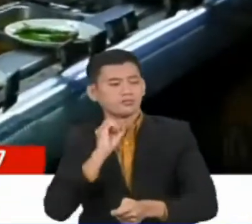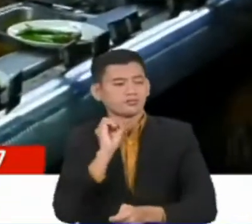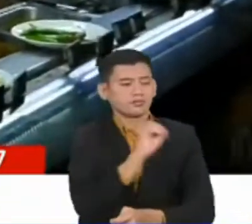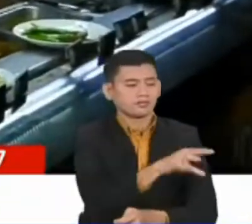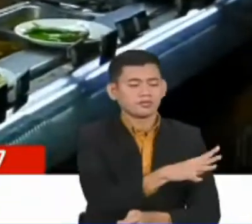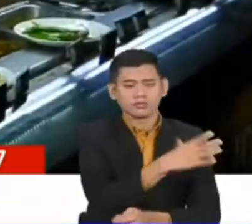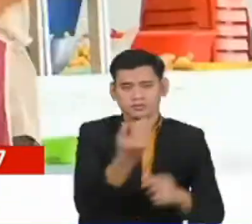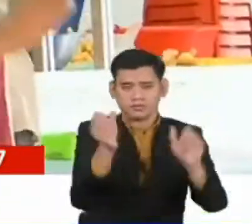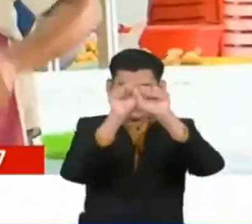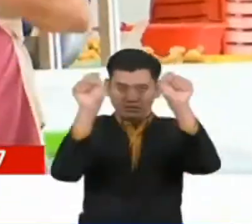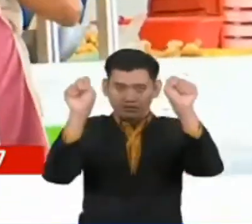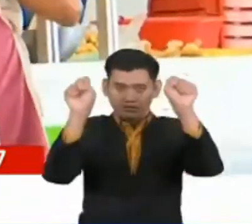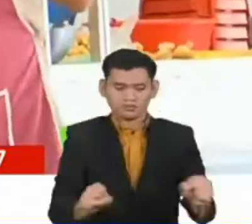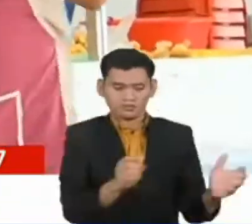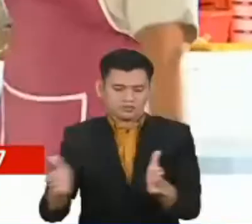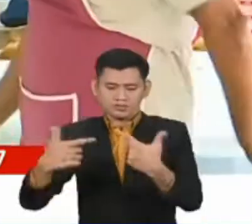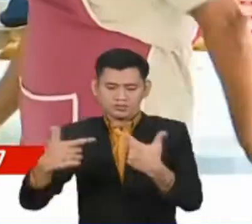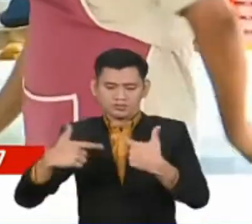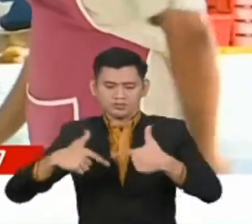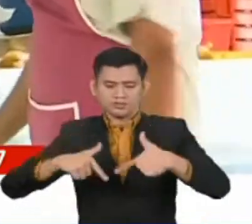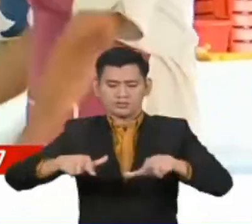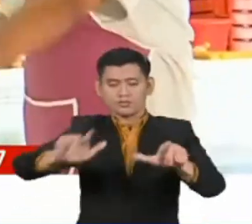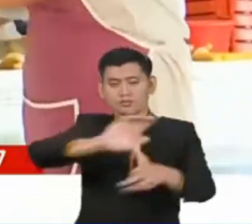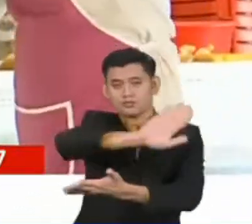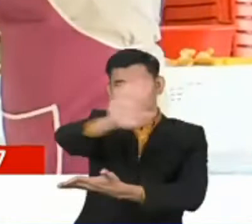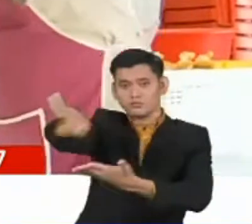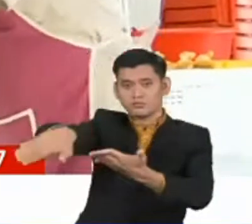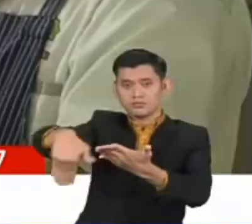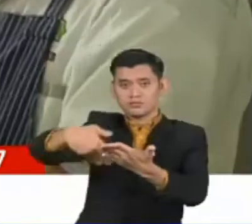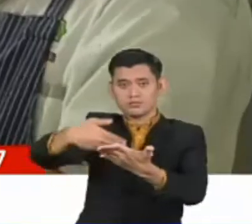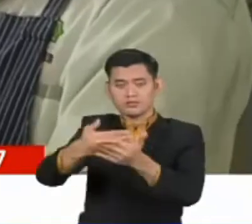sistematik dan dilaksanakan secara menyeluruh.